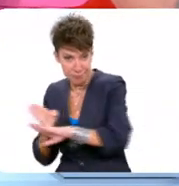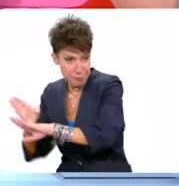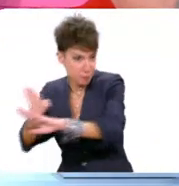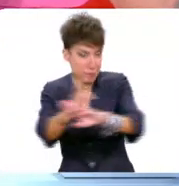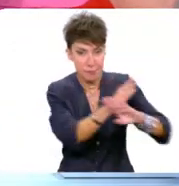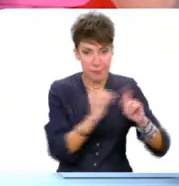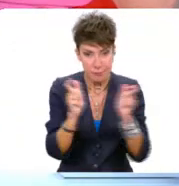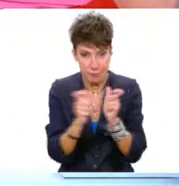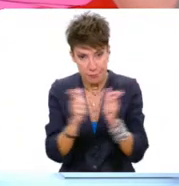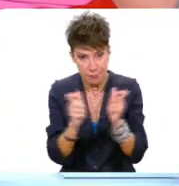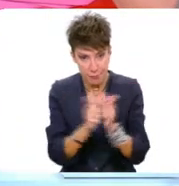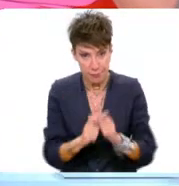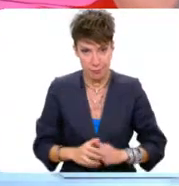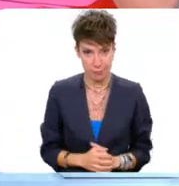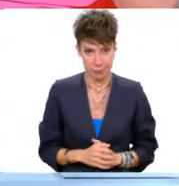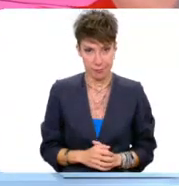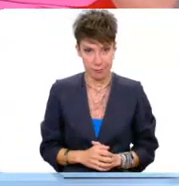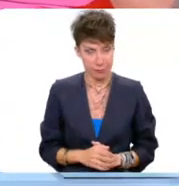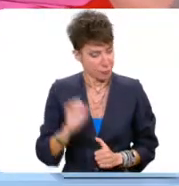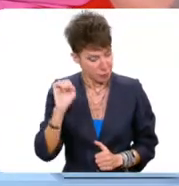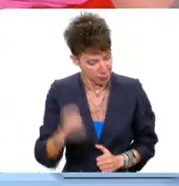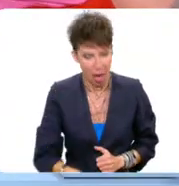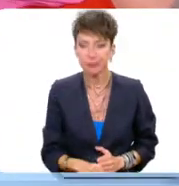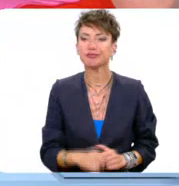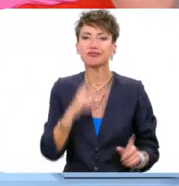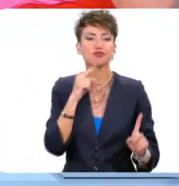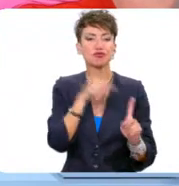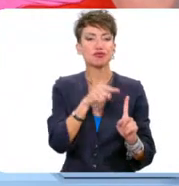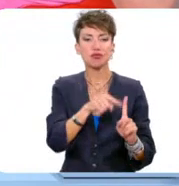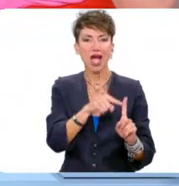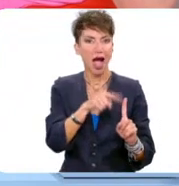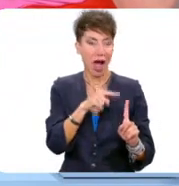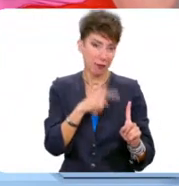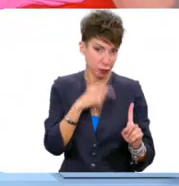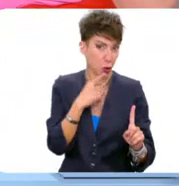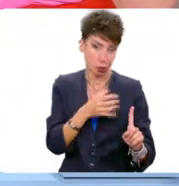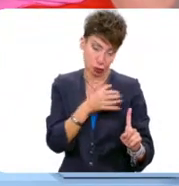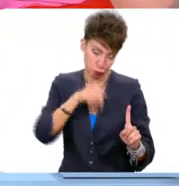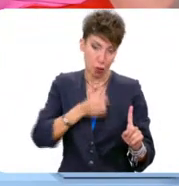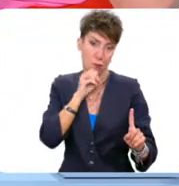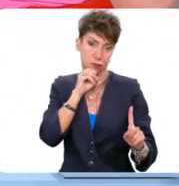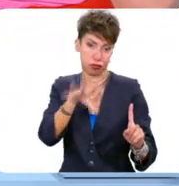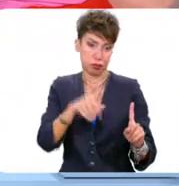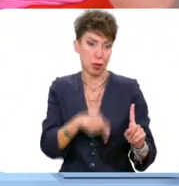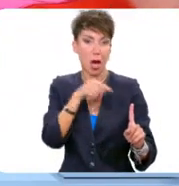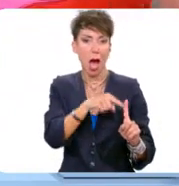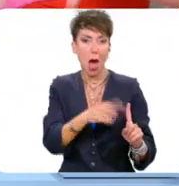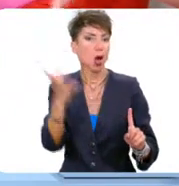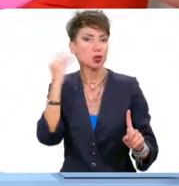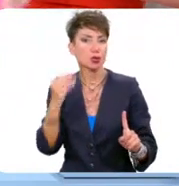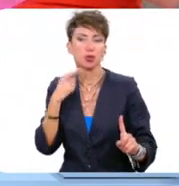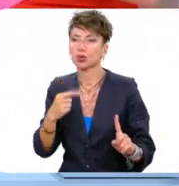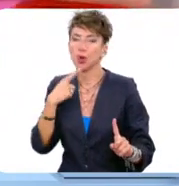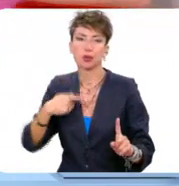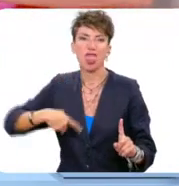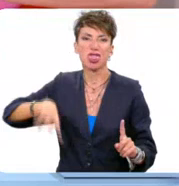η μαρτυρία αυτή που ακούσατε εγώ την τη μαρτυρία που ακούσατε εγώ την άκουσα στο τετράγωνο δηλαδή σε όποιο